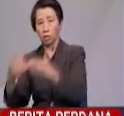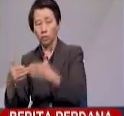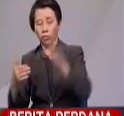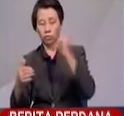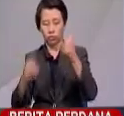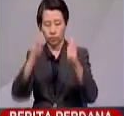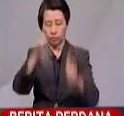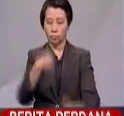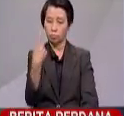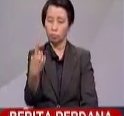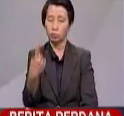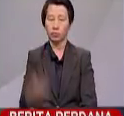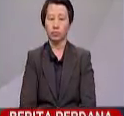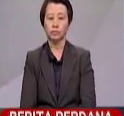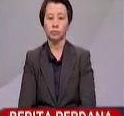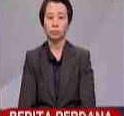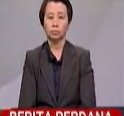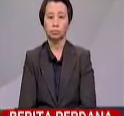Januari ini.